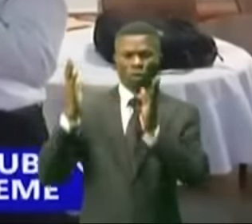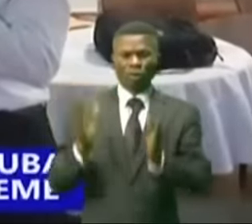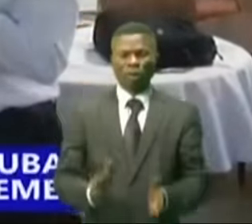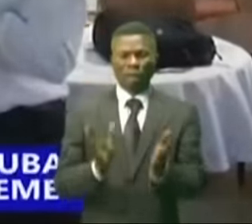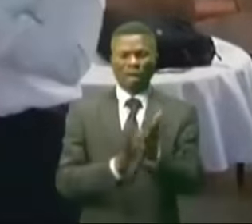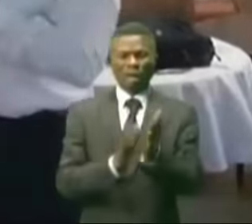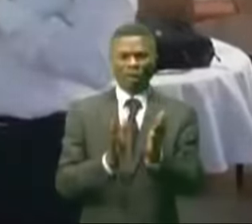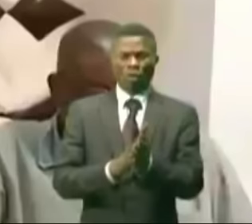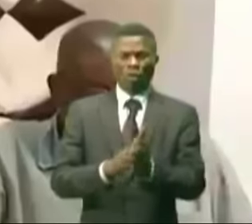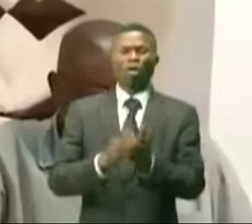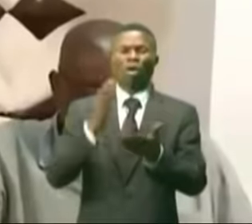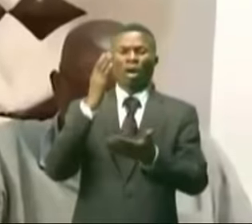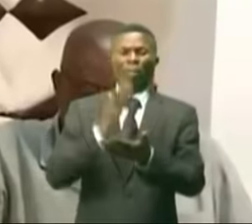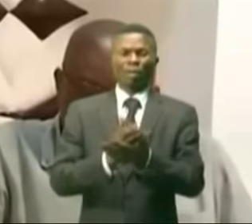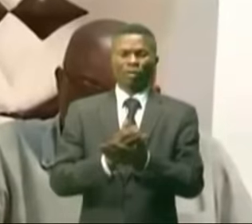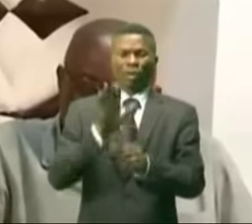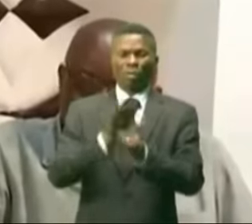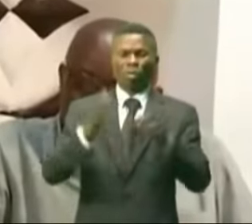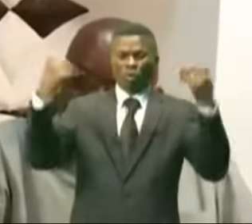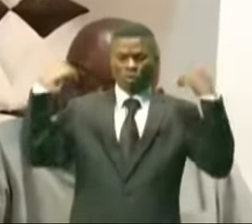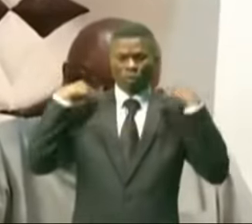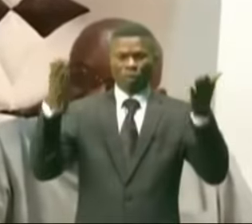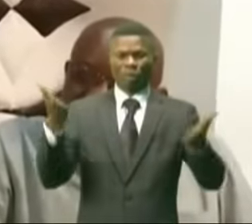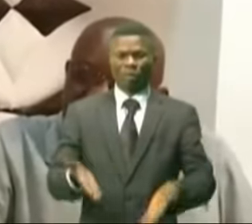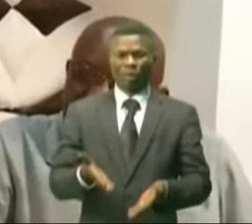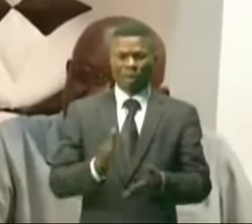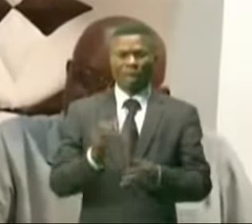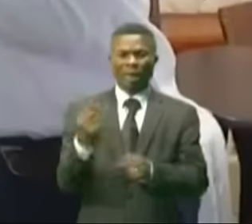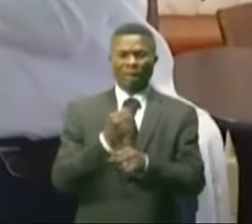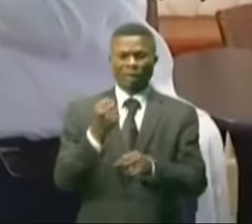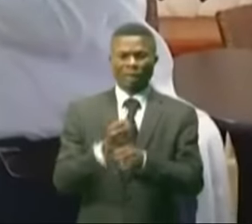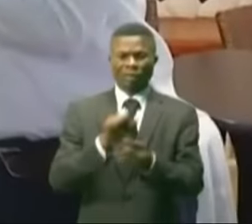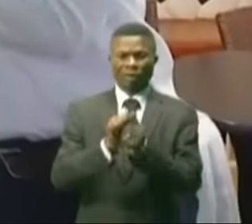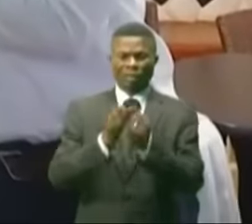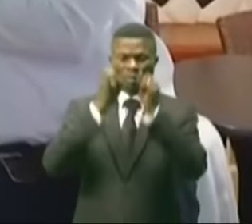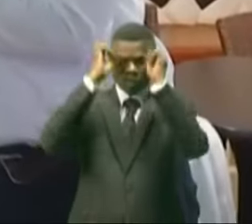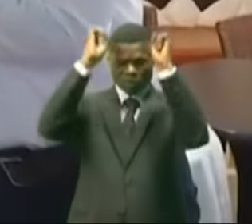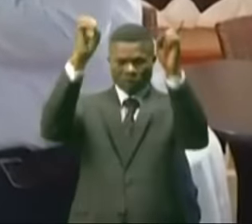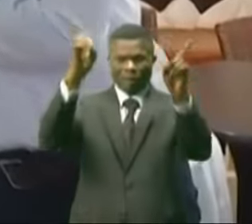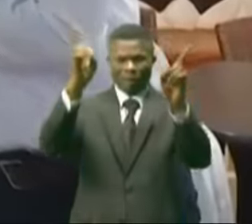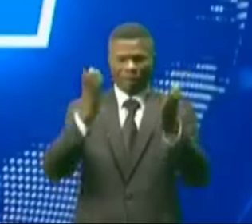agréées, à présence de plusieurs autorités intervenant dans les secteurs éducationnels.